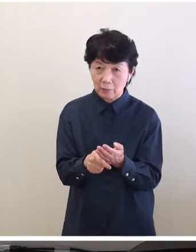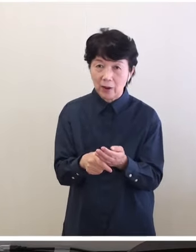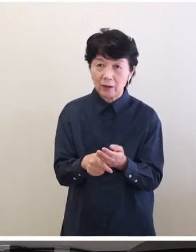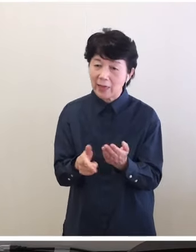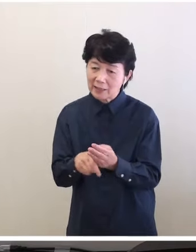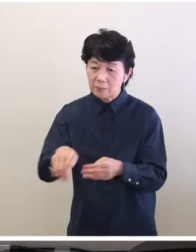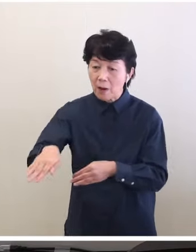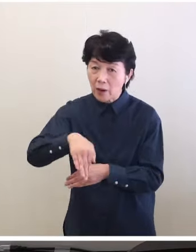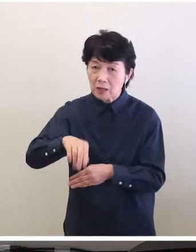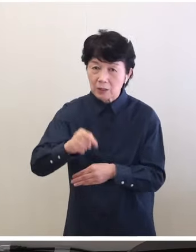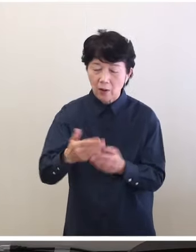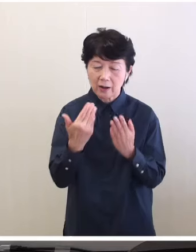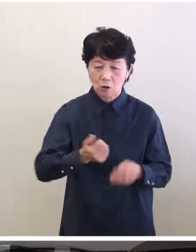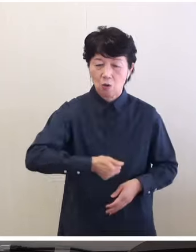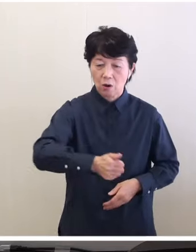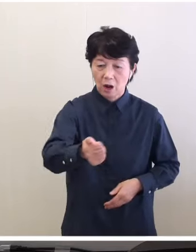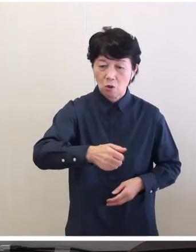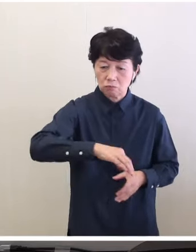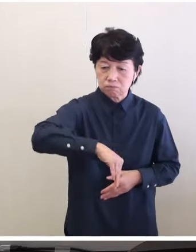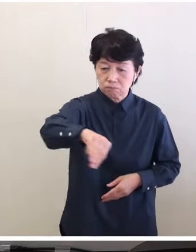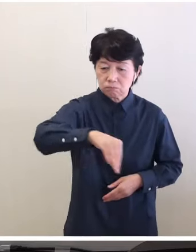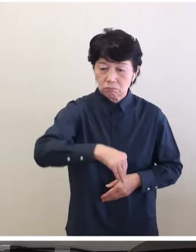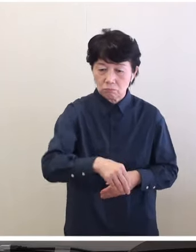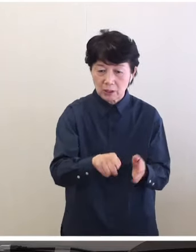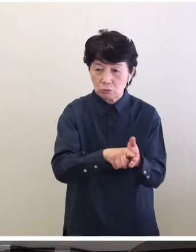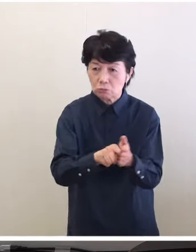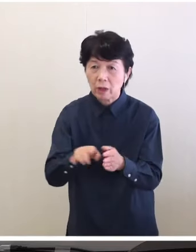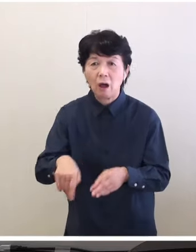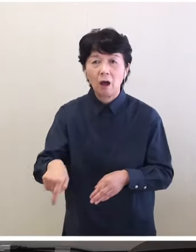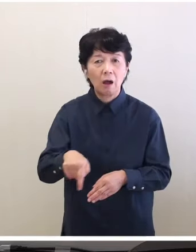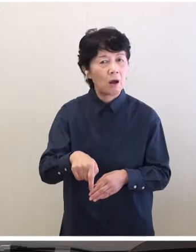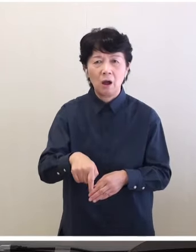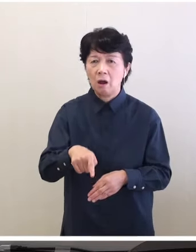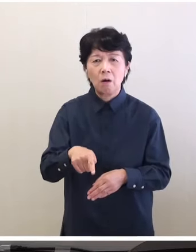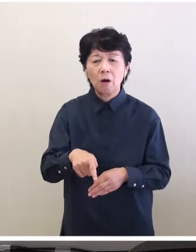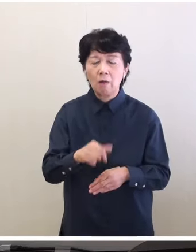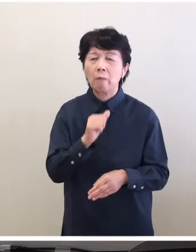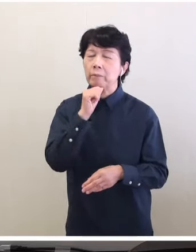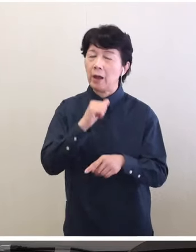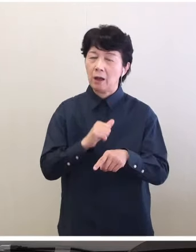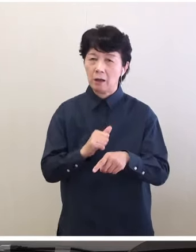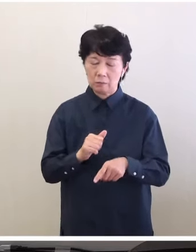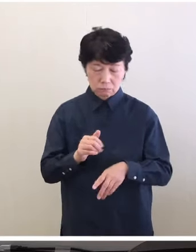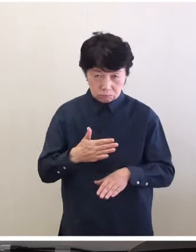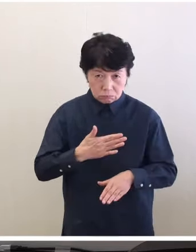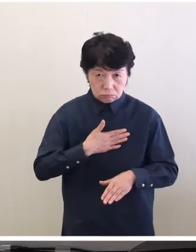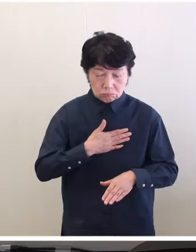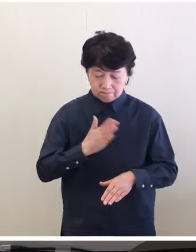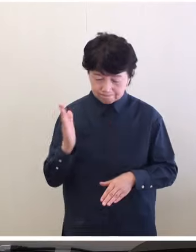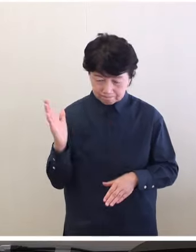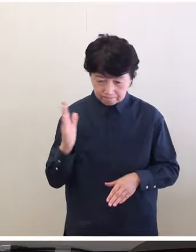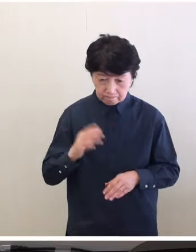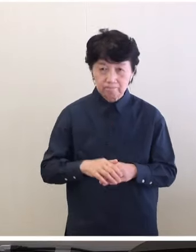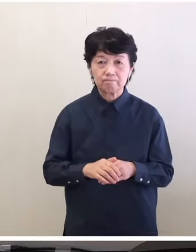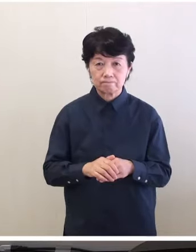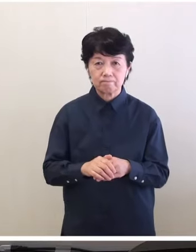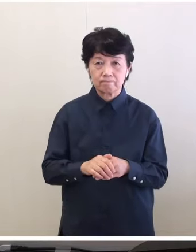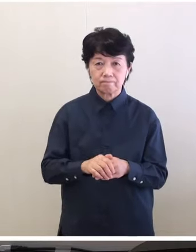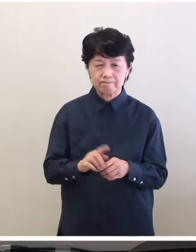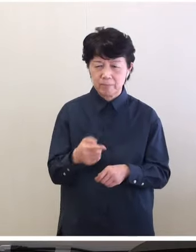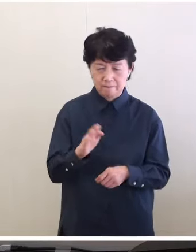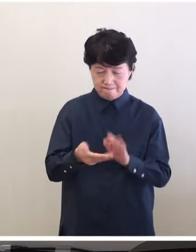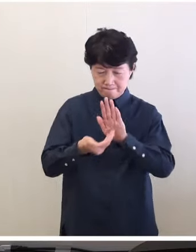辺ということですから、この対応では十分ではないということで、やはりこの防